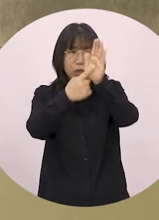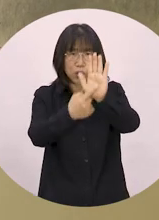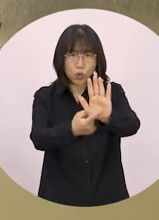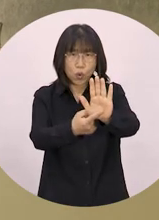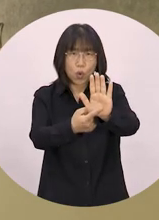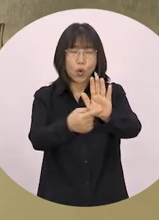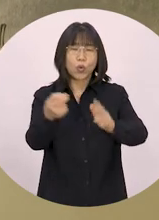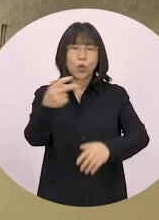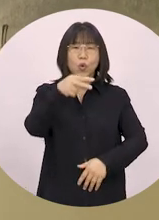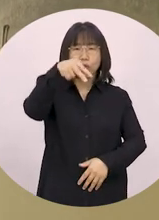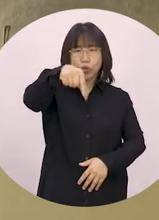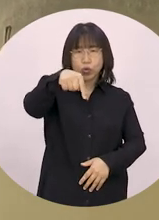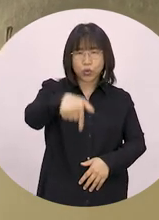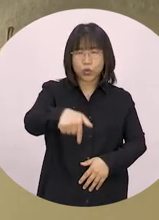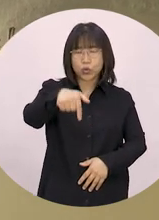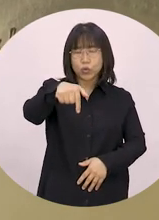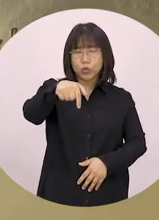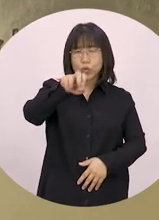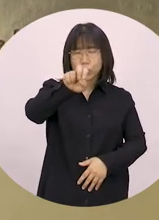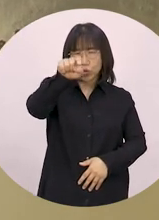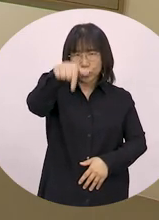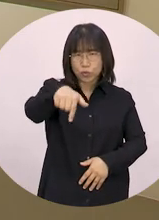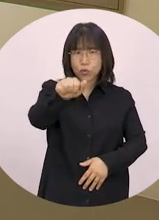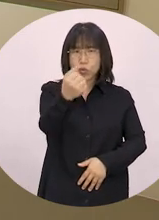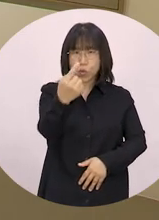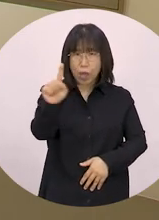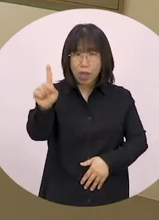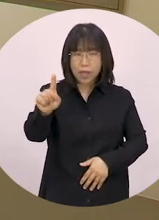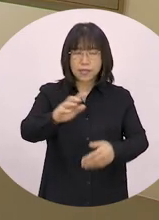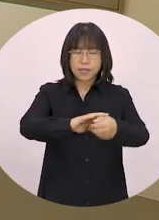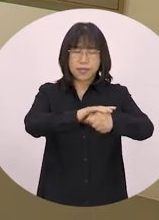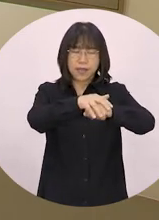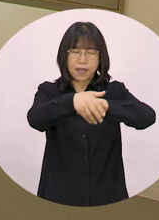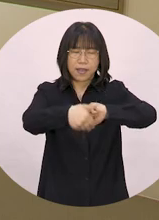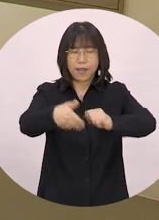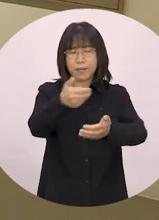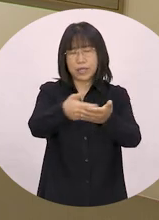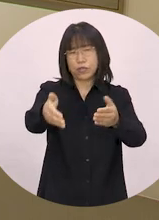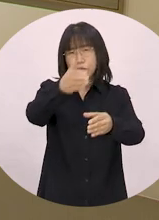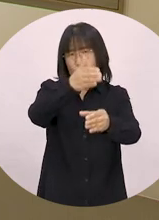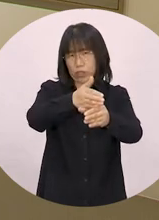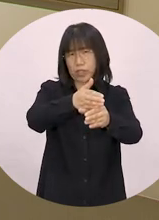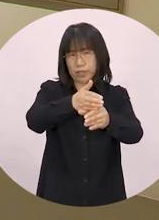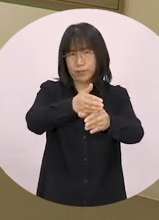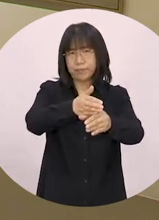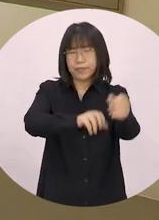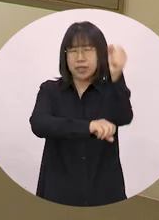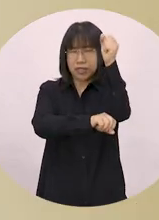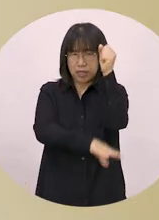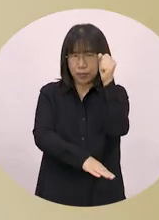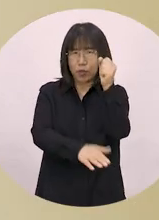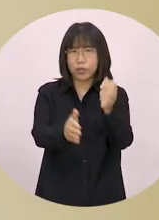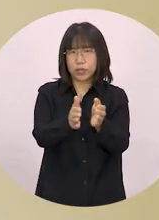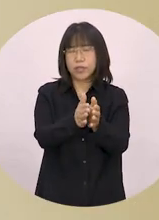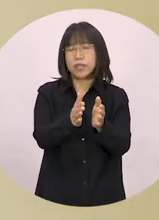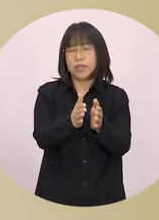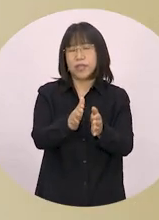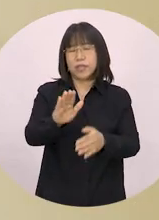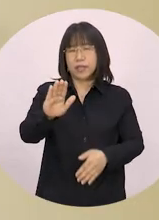제시하고 나아가 수묵화가 세계 미술계의 중심에 설 수 있는 기틀이 마련되었으면